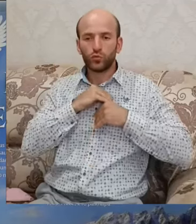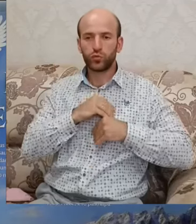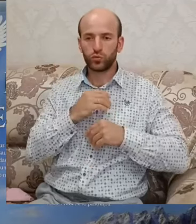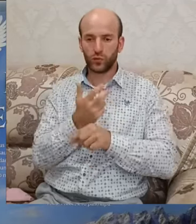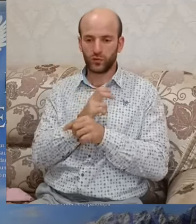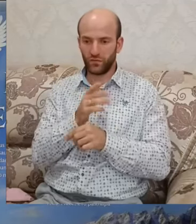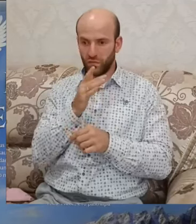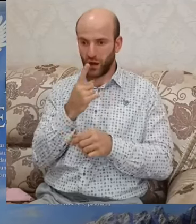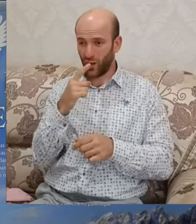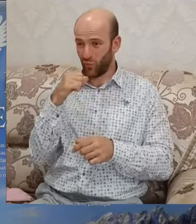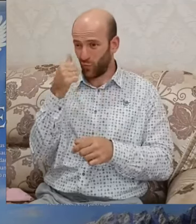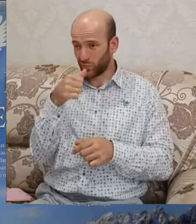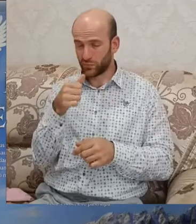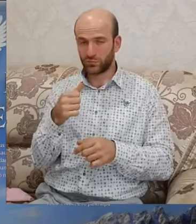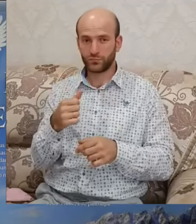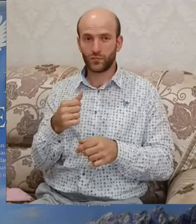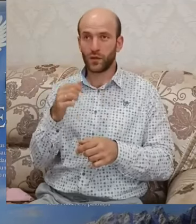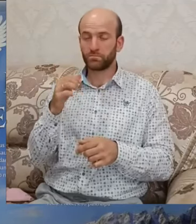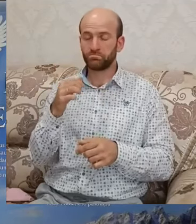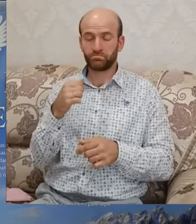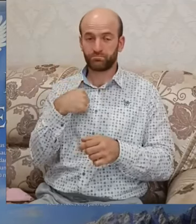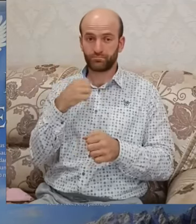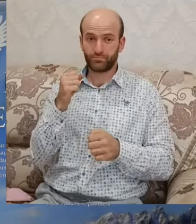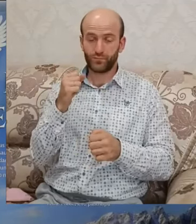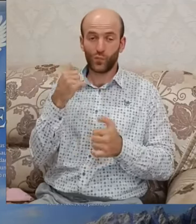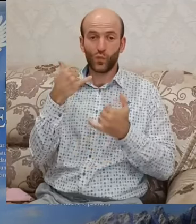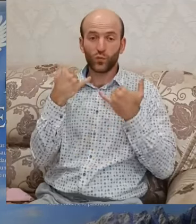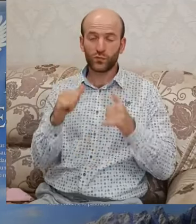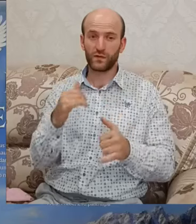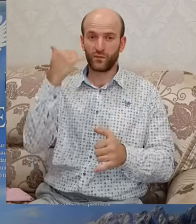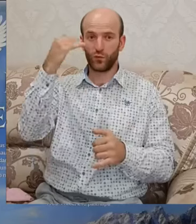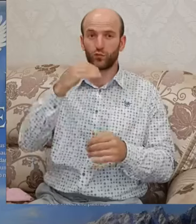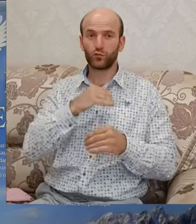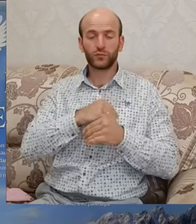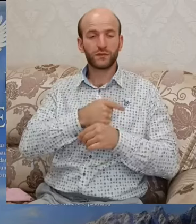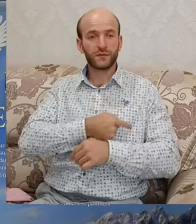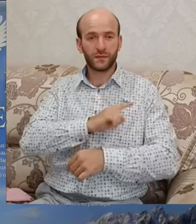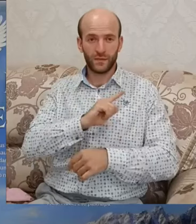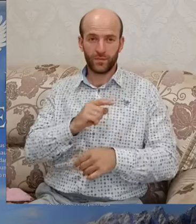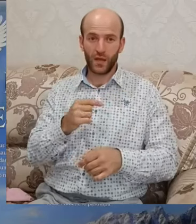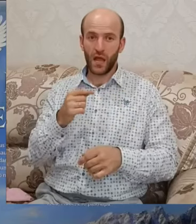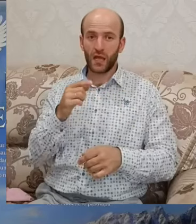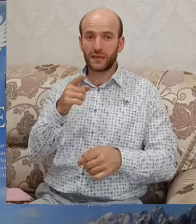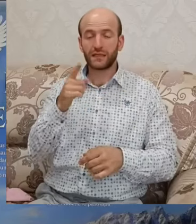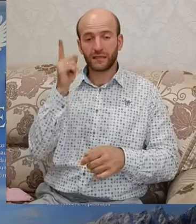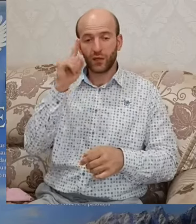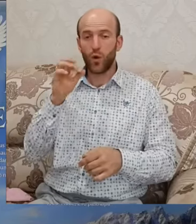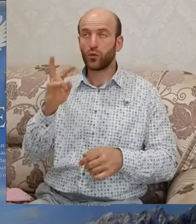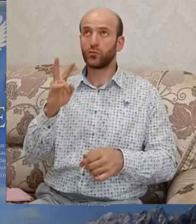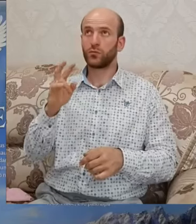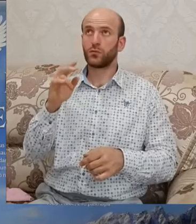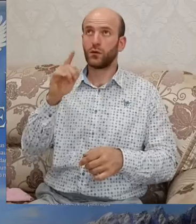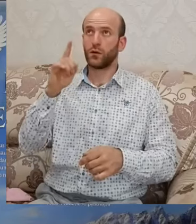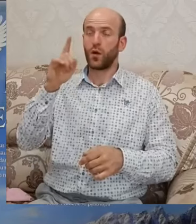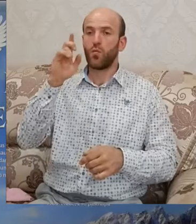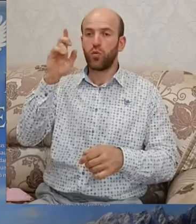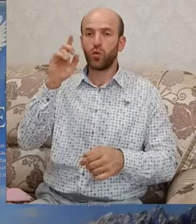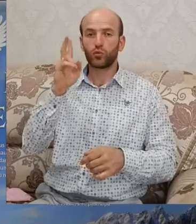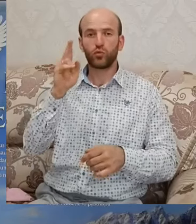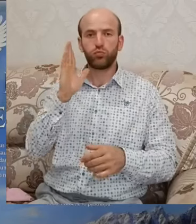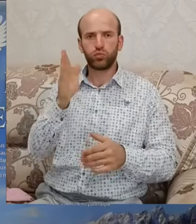он тот, который исполняет своё слово. O jeigu tu esi to žodžio dalis, а если ты часть того jis слова, pabaigs su tavimi. Он и с тобой закончит. Ko